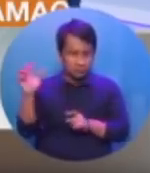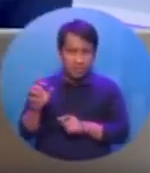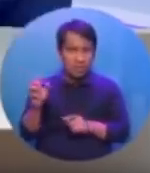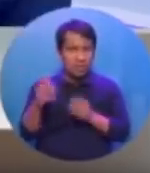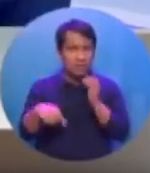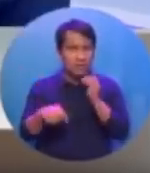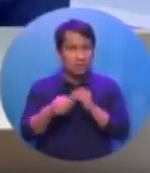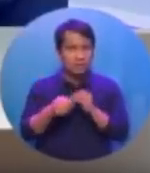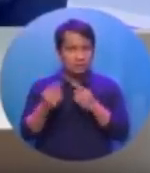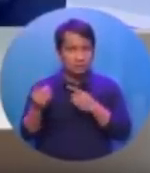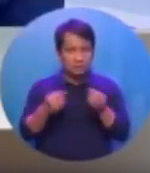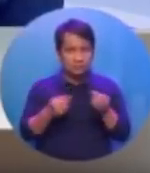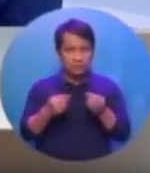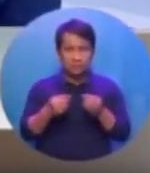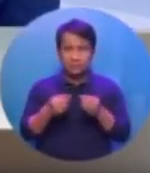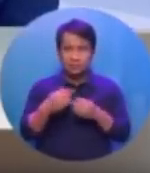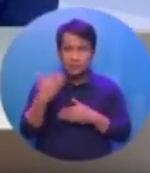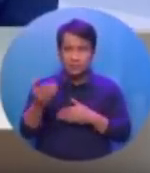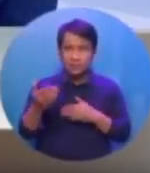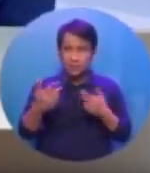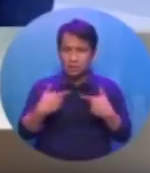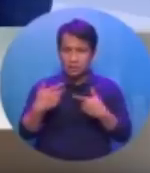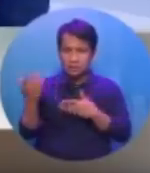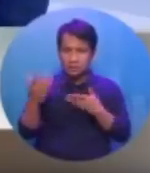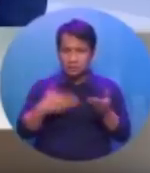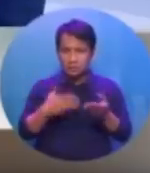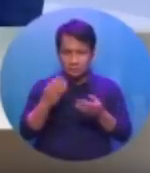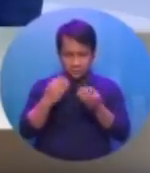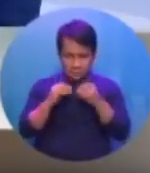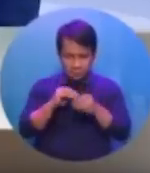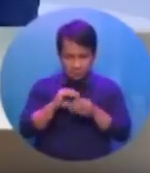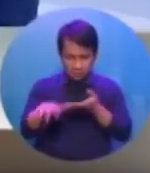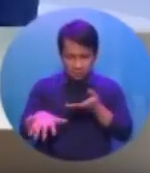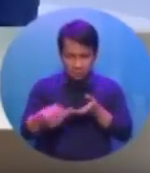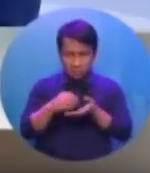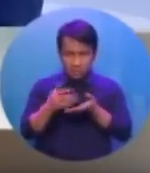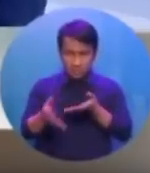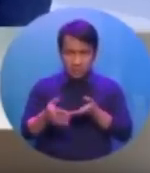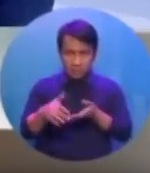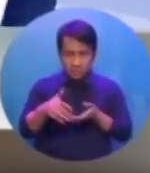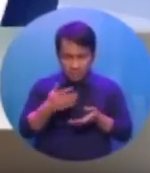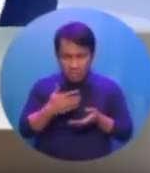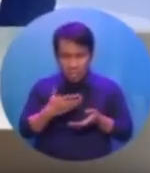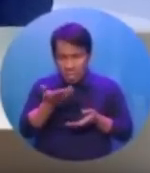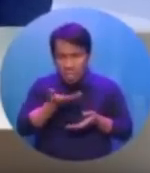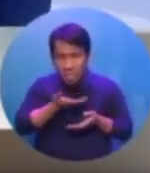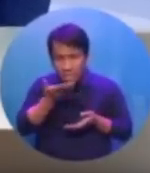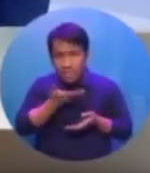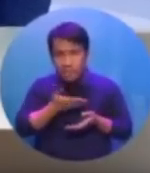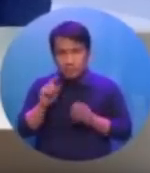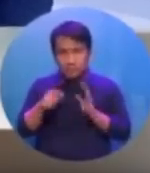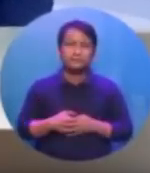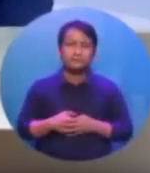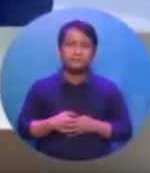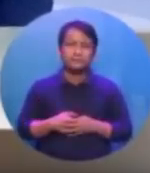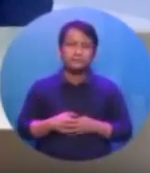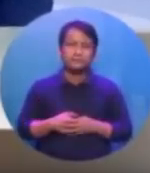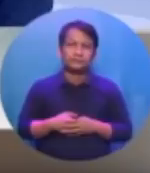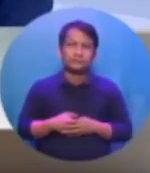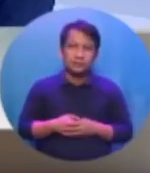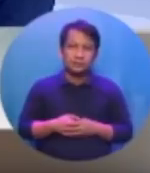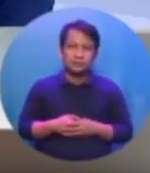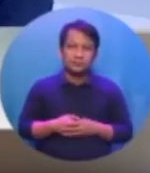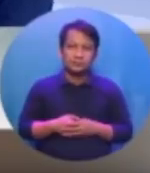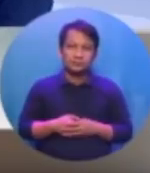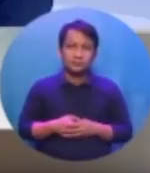tapos ginagawang parang hayop pag may nahulog ng mga pagkain, pinapakain, pinapadilaan doon sa bata gamit yung kanyang bibig. Anong tawag po